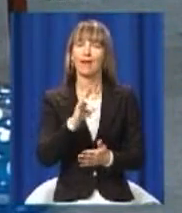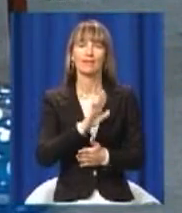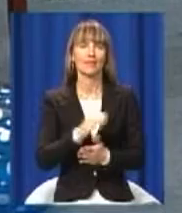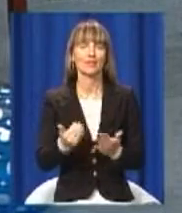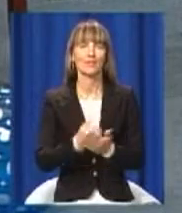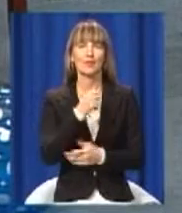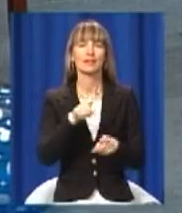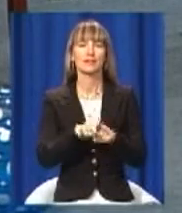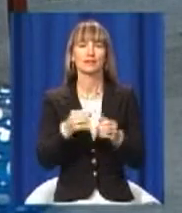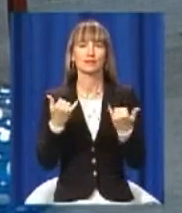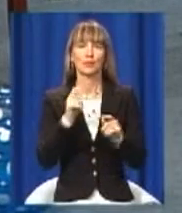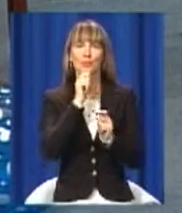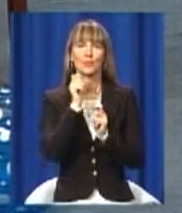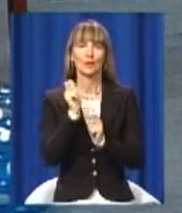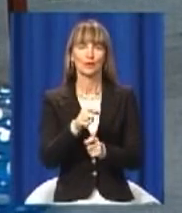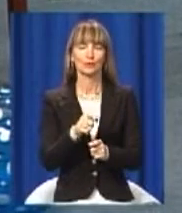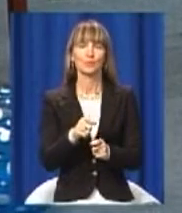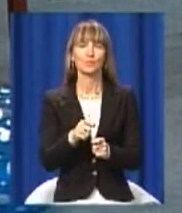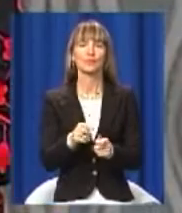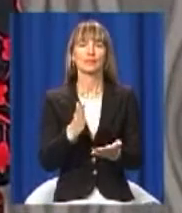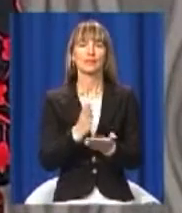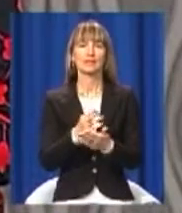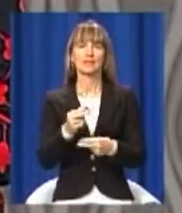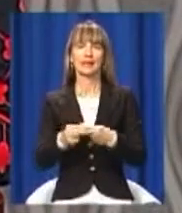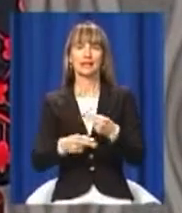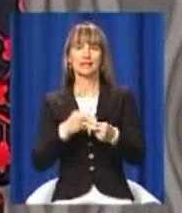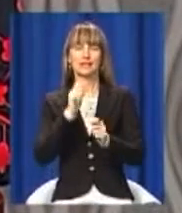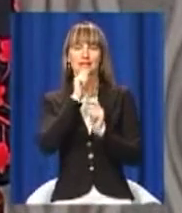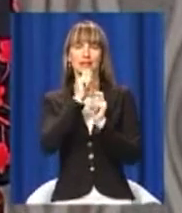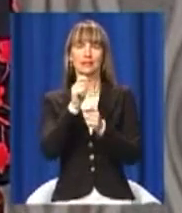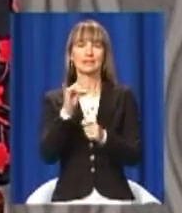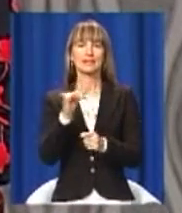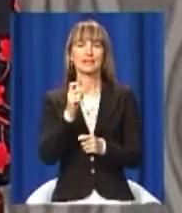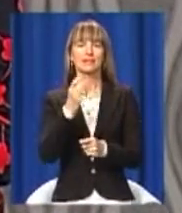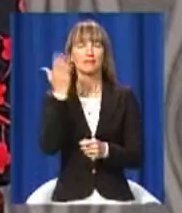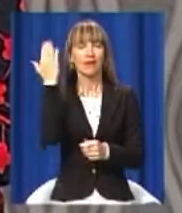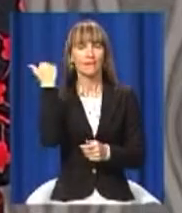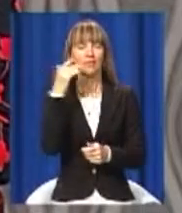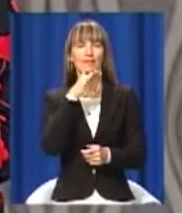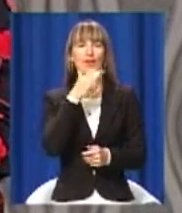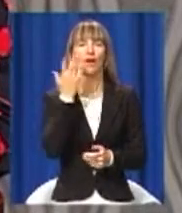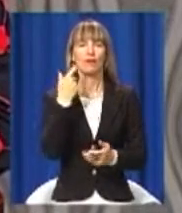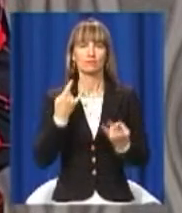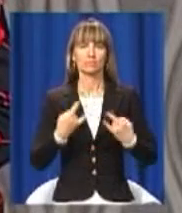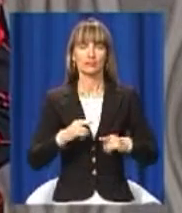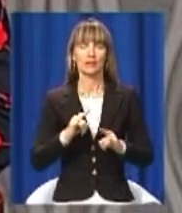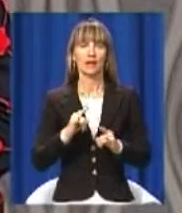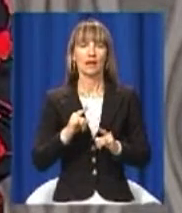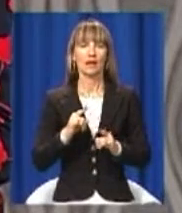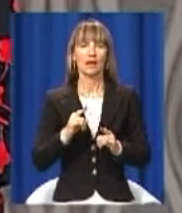такі незвичні подарунки, взагалі подарунки, пішла традиція дарувати подарунки ще із старих часів, коли при народженні Ісуса Христа